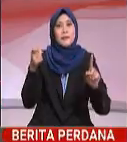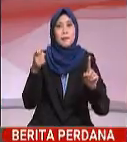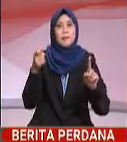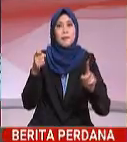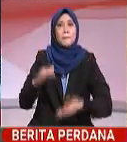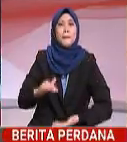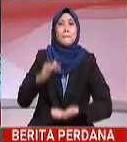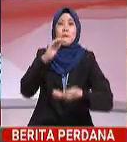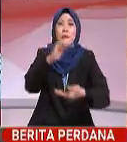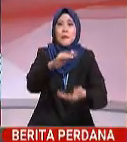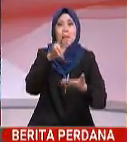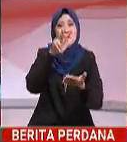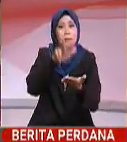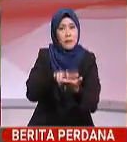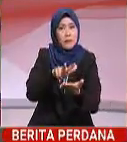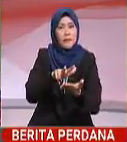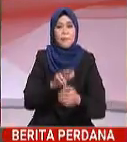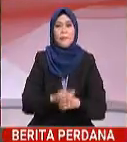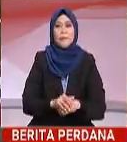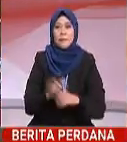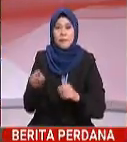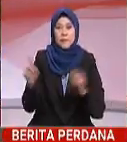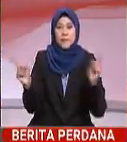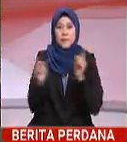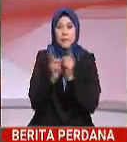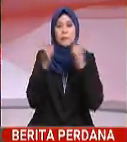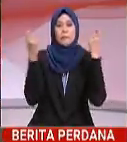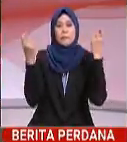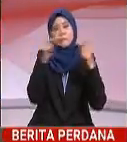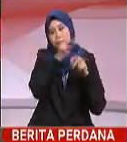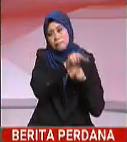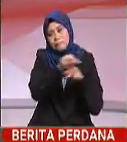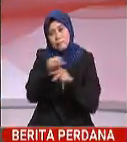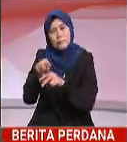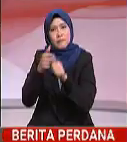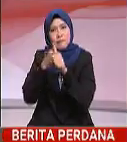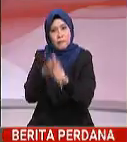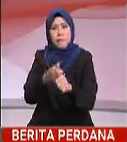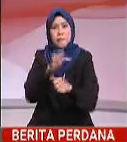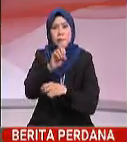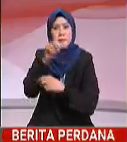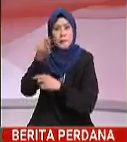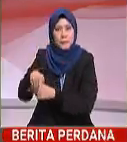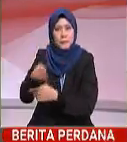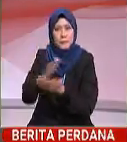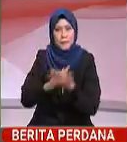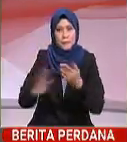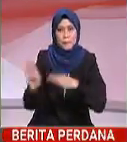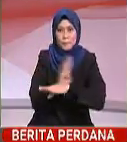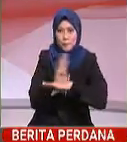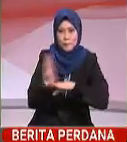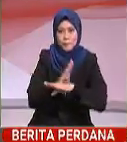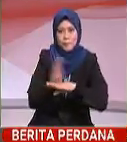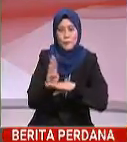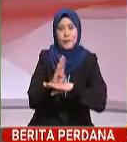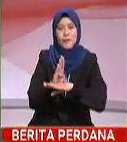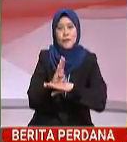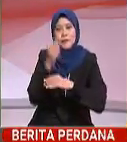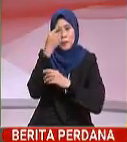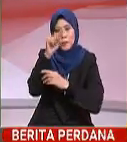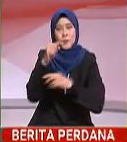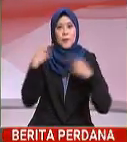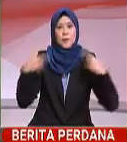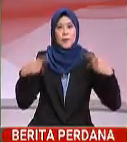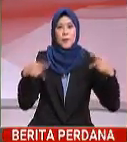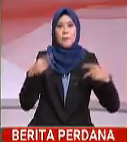daripada pembekal yang sah. Beliau ditemui semasa mengadakan tinjauan pematuhan SOP sektor perdagangan pengedaran bagi